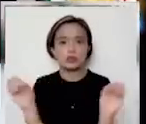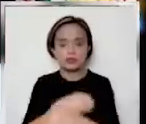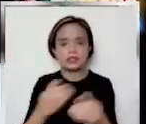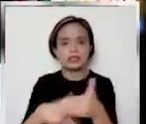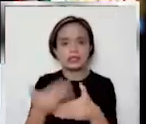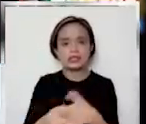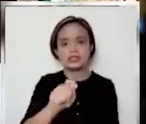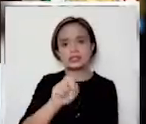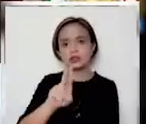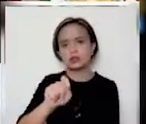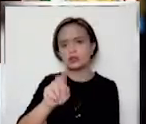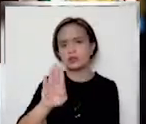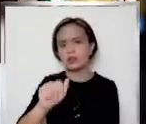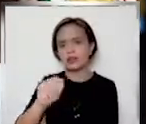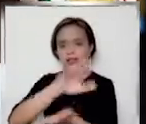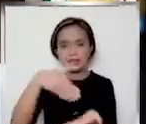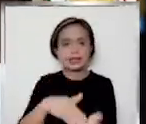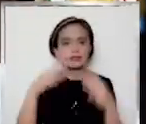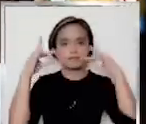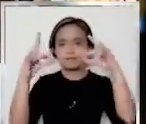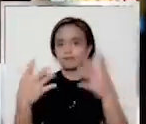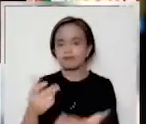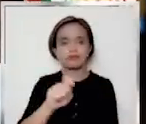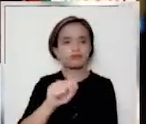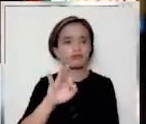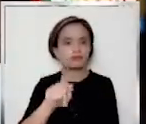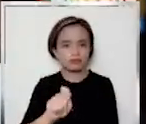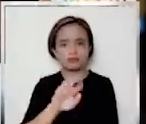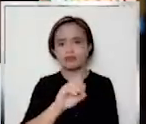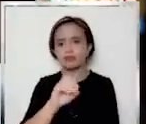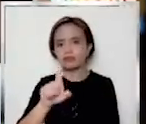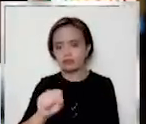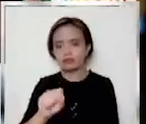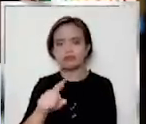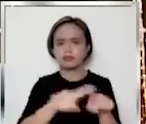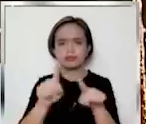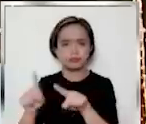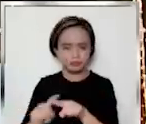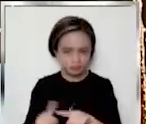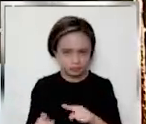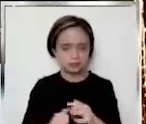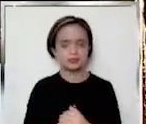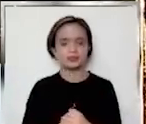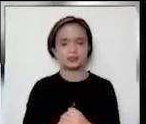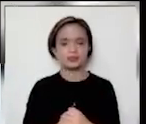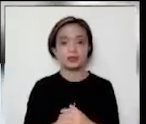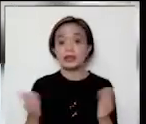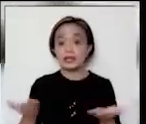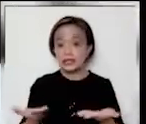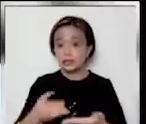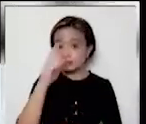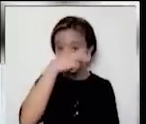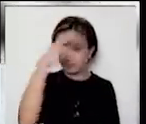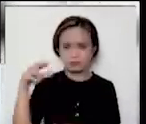mga Christmas decorations sa Taft Avenue, Buas Boulevard, P. Burgos Drive at Lawton Avenue. Dito sa Rizal Park, special daw ang